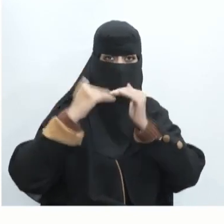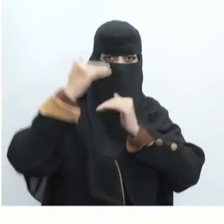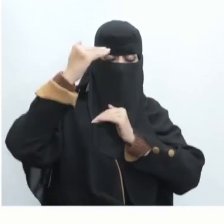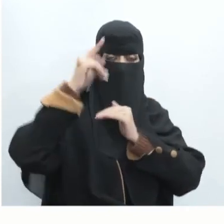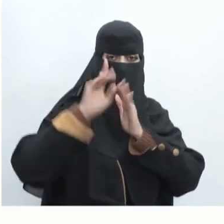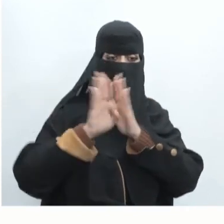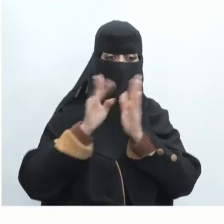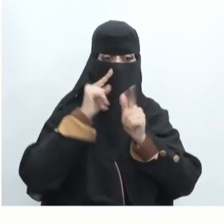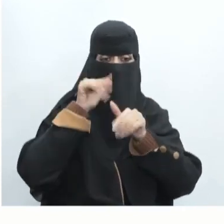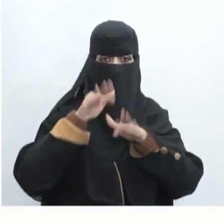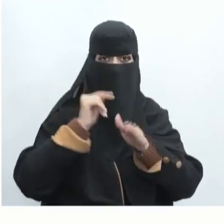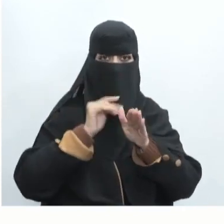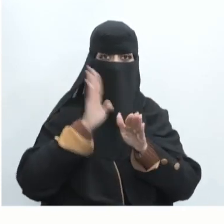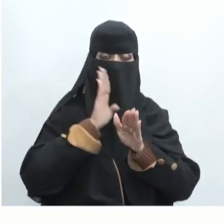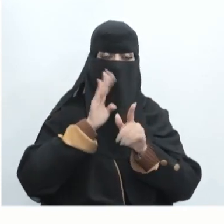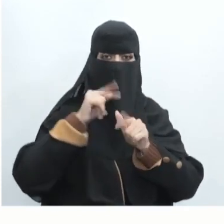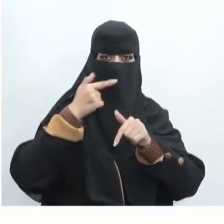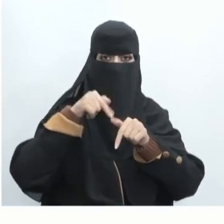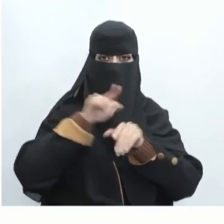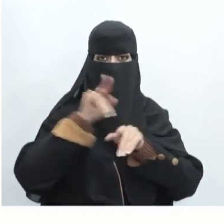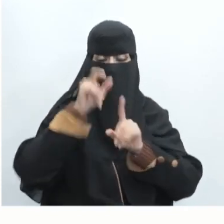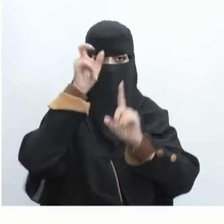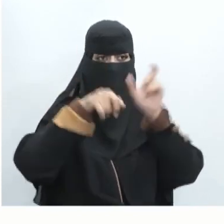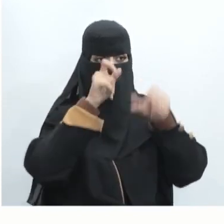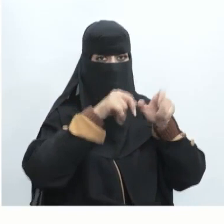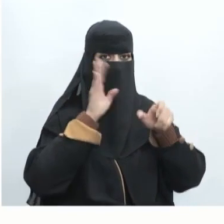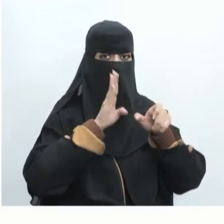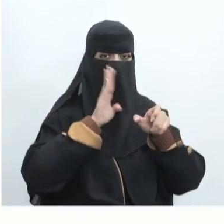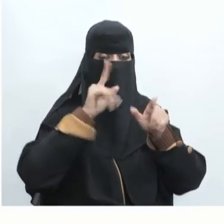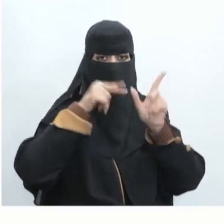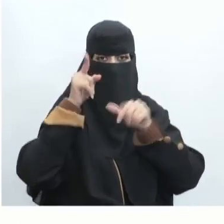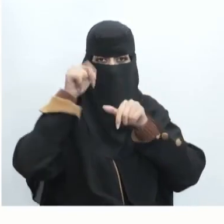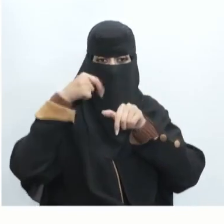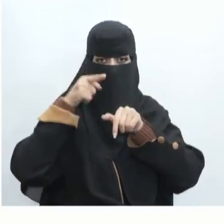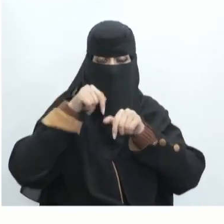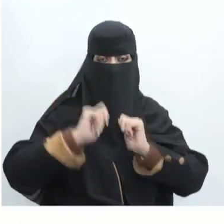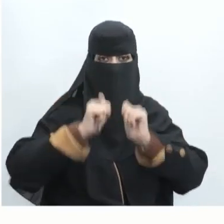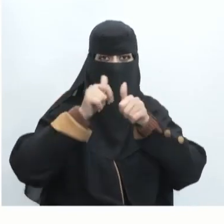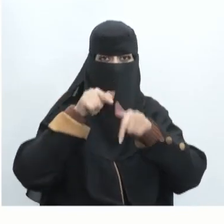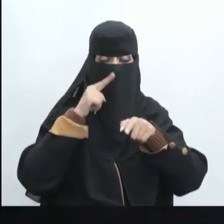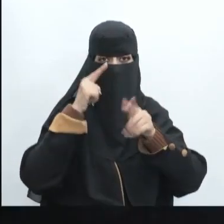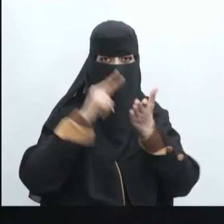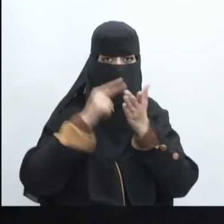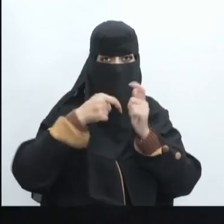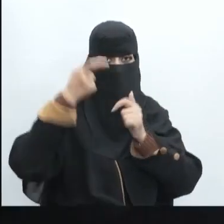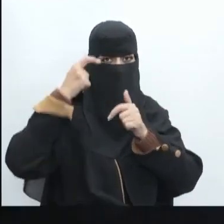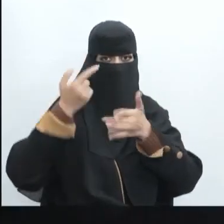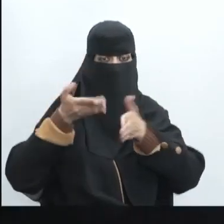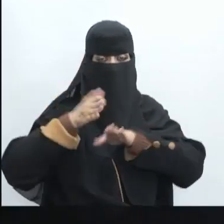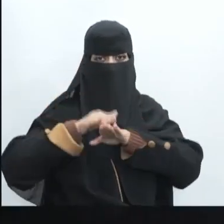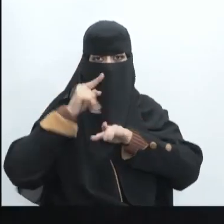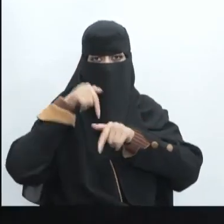من خلال التعليم ومن خلال عدد المتعلمين ابناء وبنات الطلاب نستطيع ان نتعرف